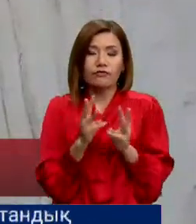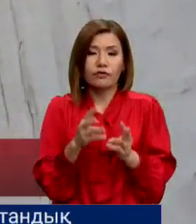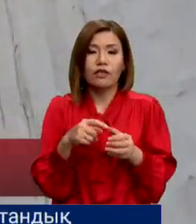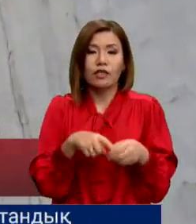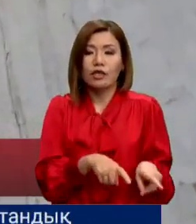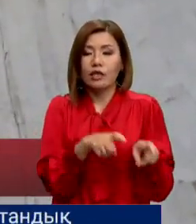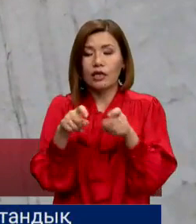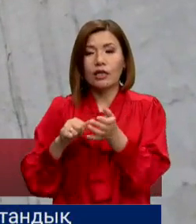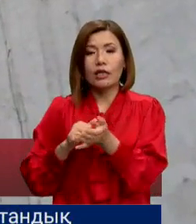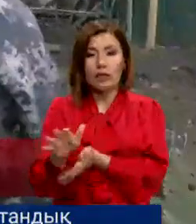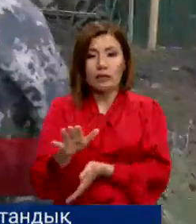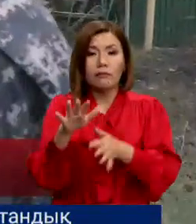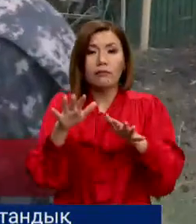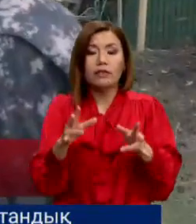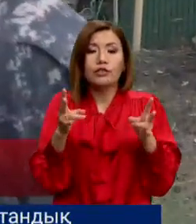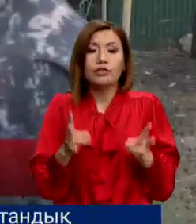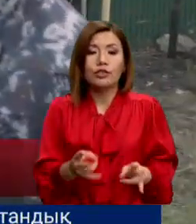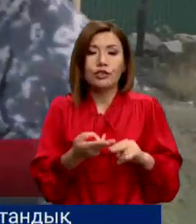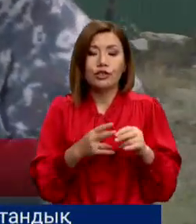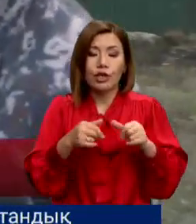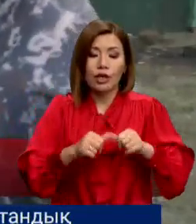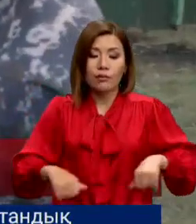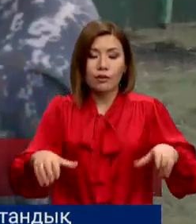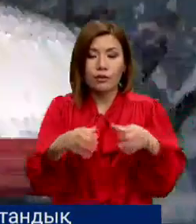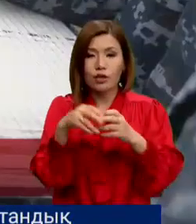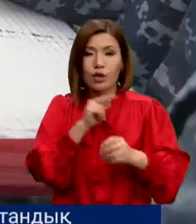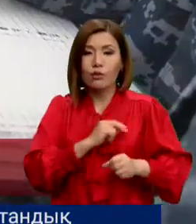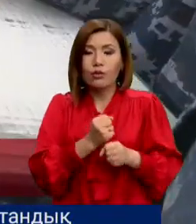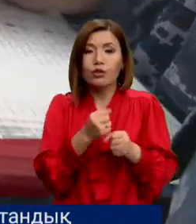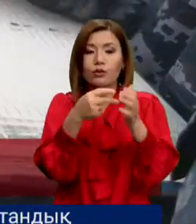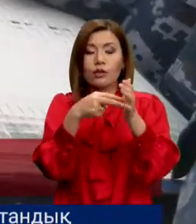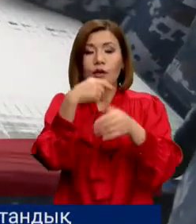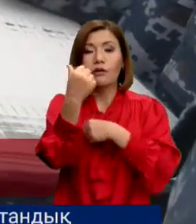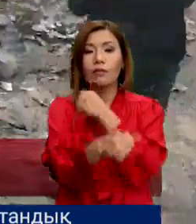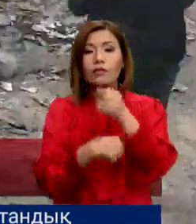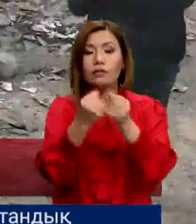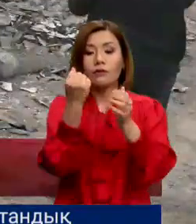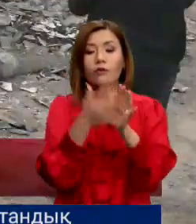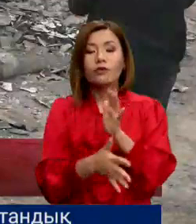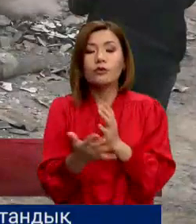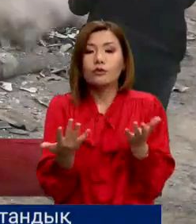от эвакуации. На месте трагедии работает комиссия, которая оценивает материальный ущерб.